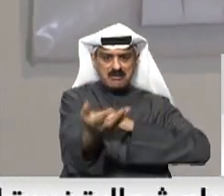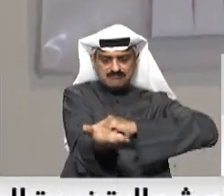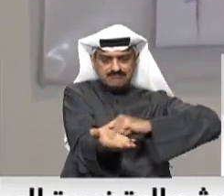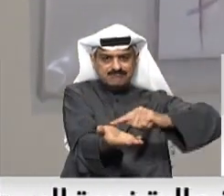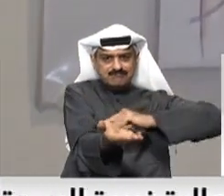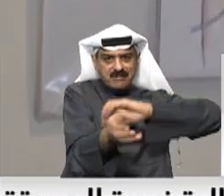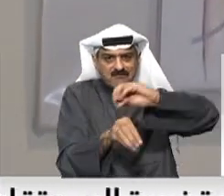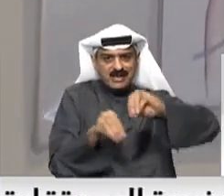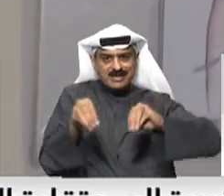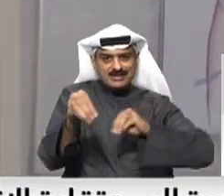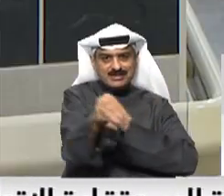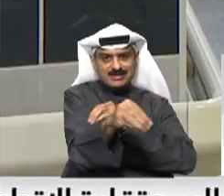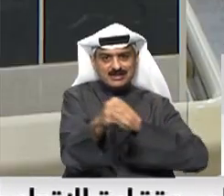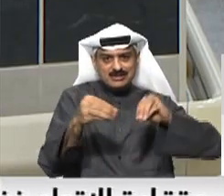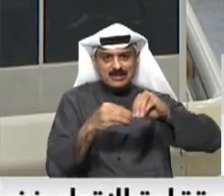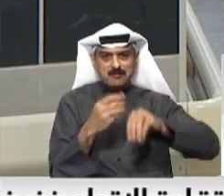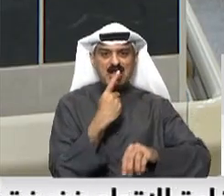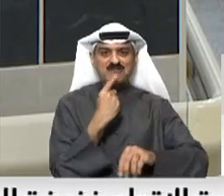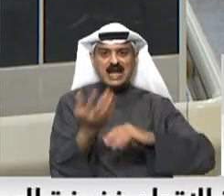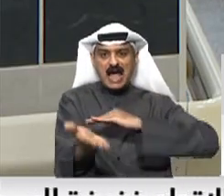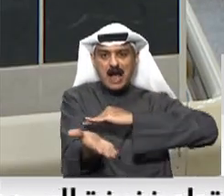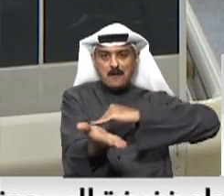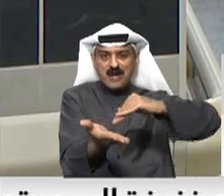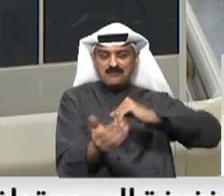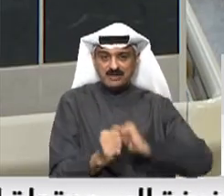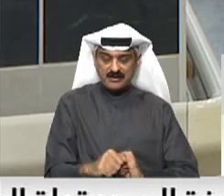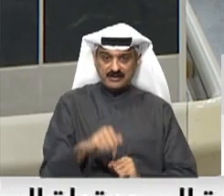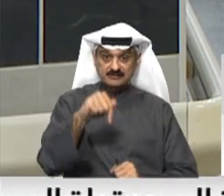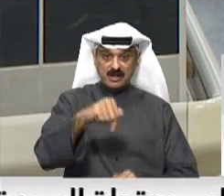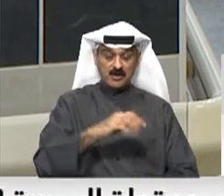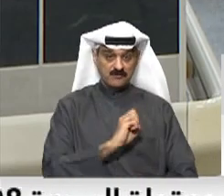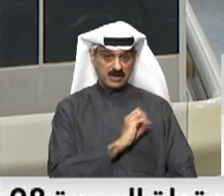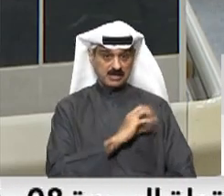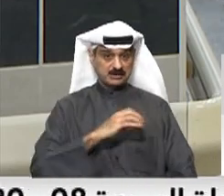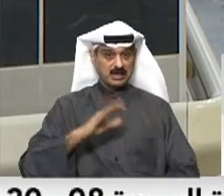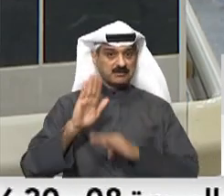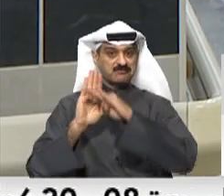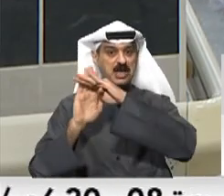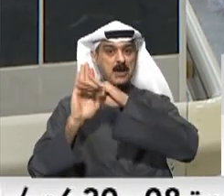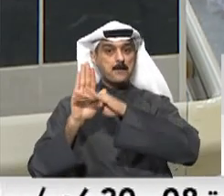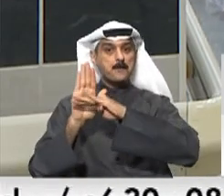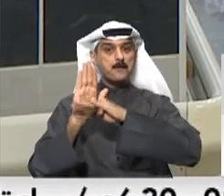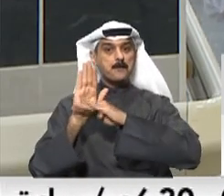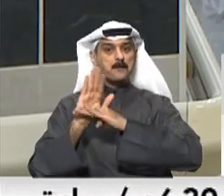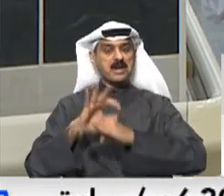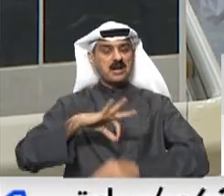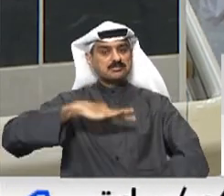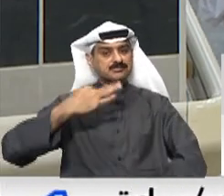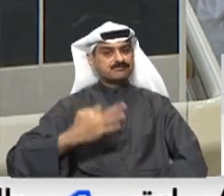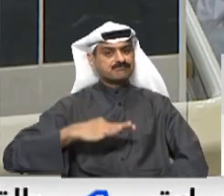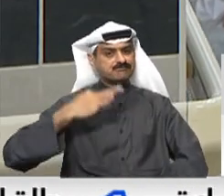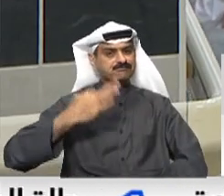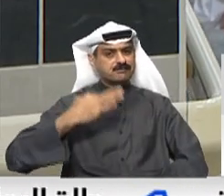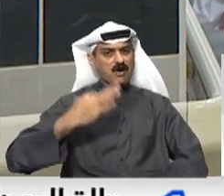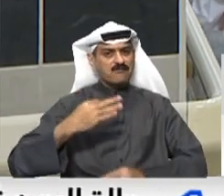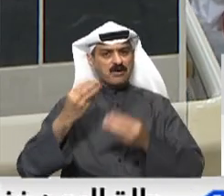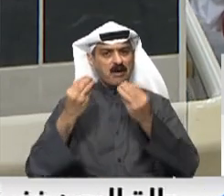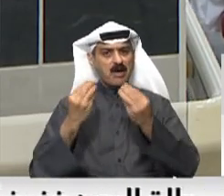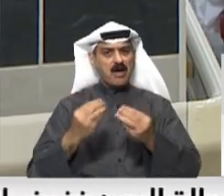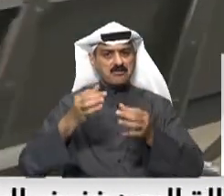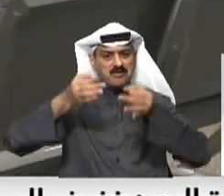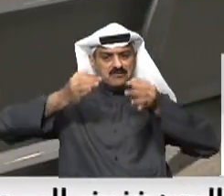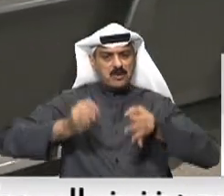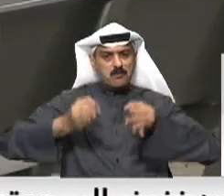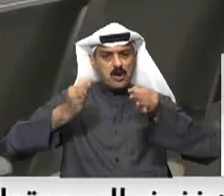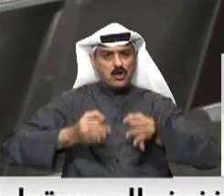والصمامات. وفي الآونة الأخيرة أدخل قسم جراحة القلب برنامج التدخل الجراحي المحدود، إضافة إلى